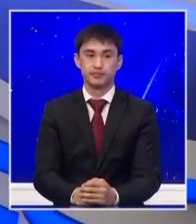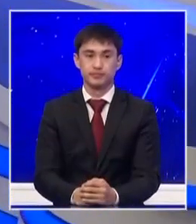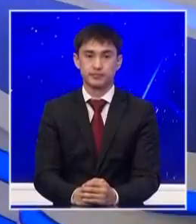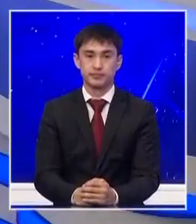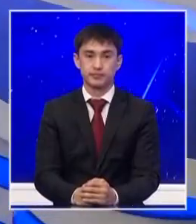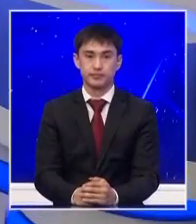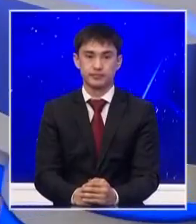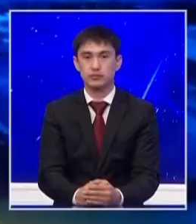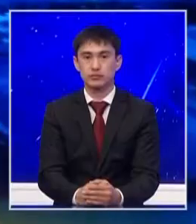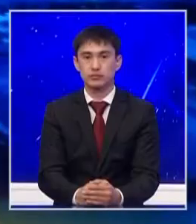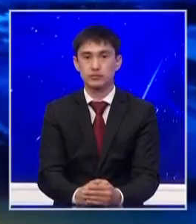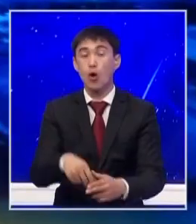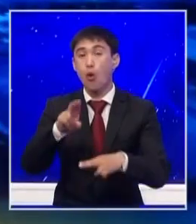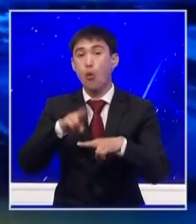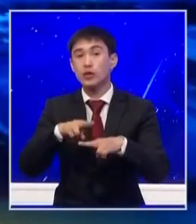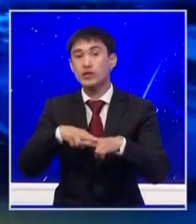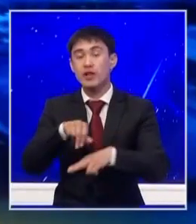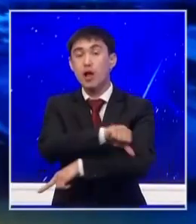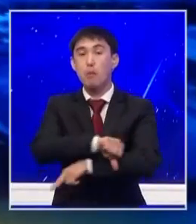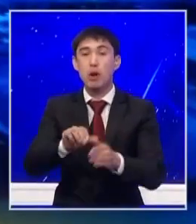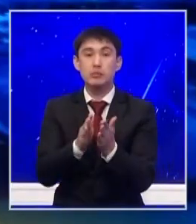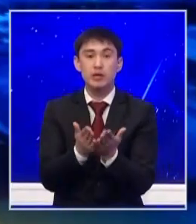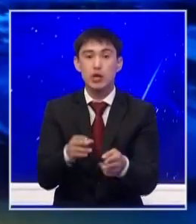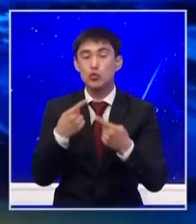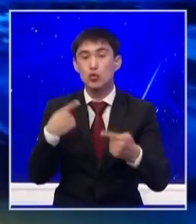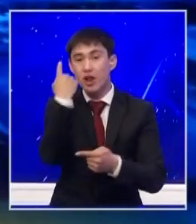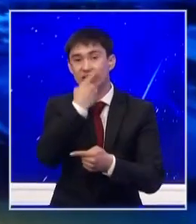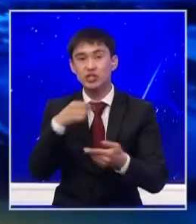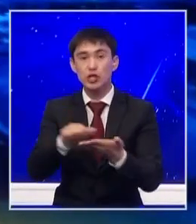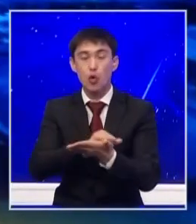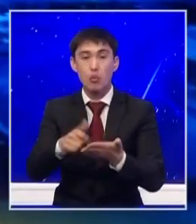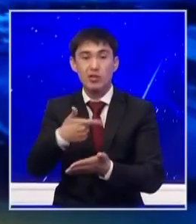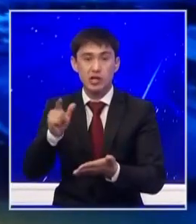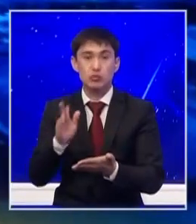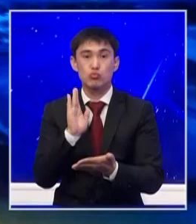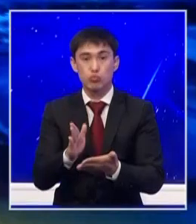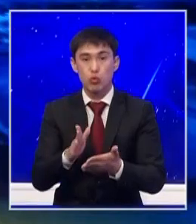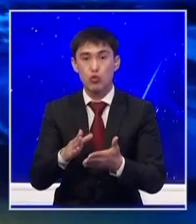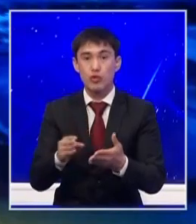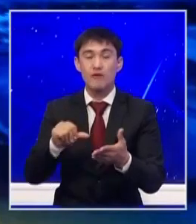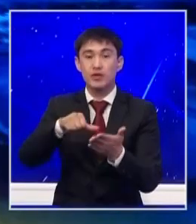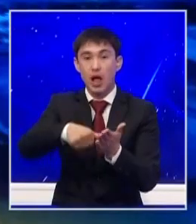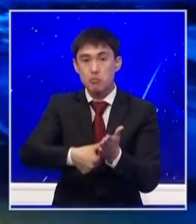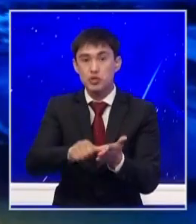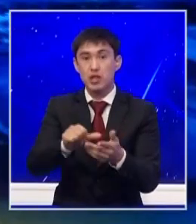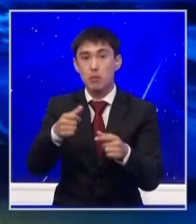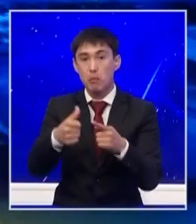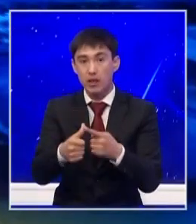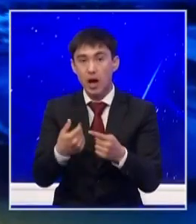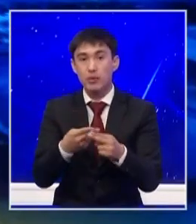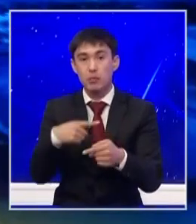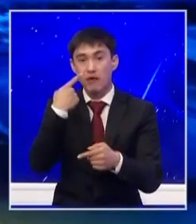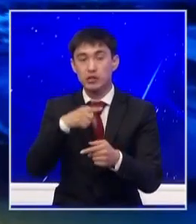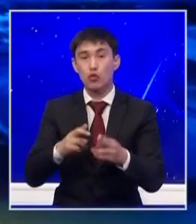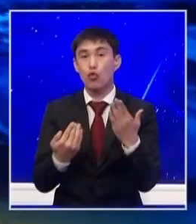дросило удостоверение паспорта и другие личные документы граждан теперь будут содержать отпечаток пальца об этом